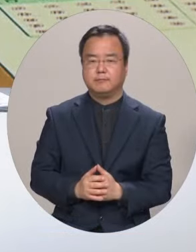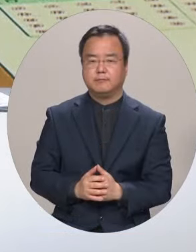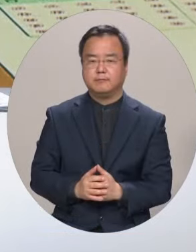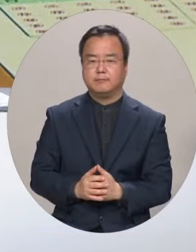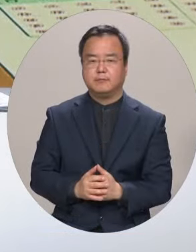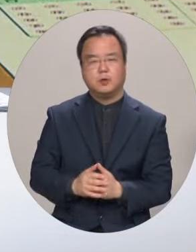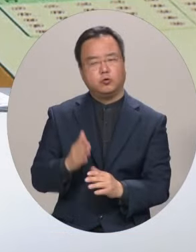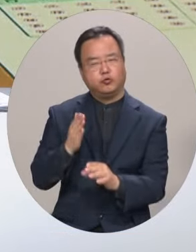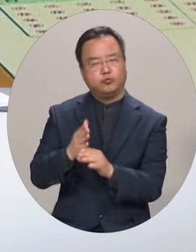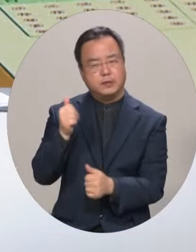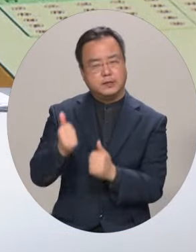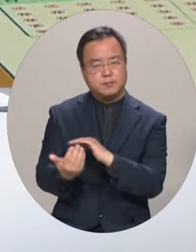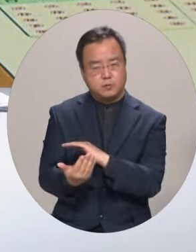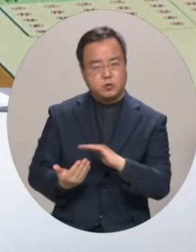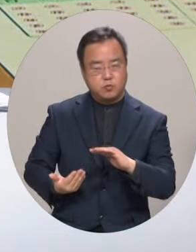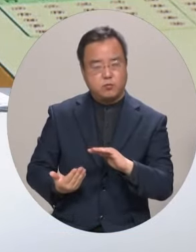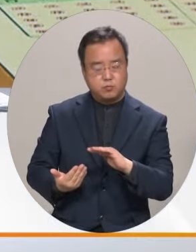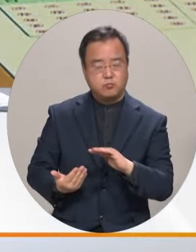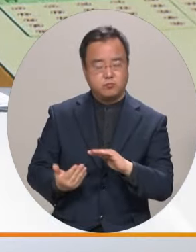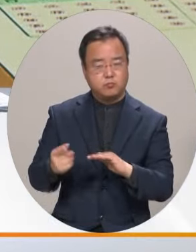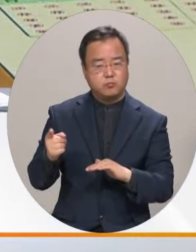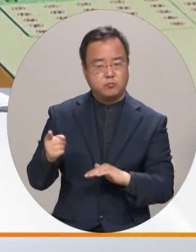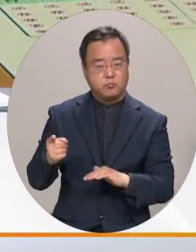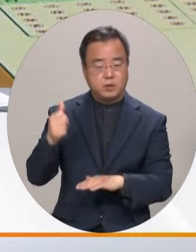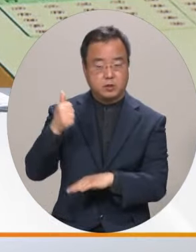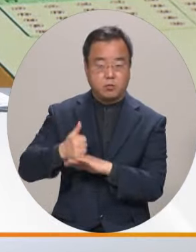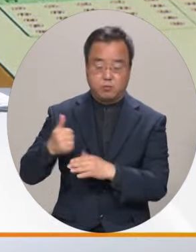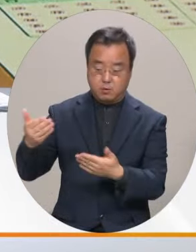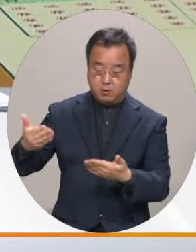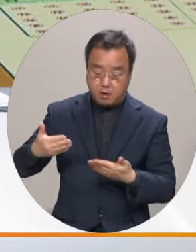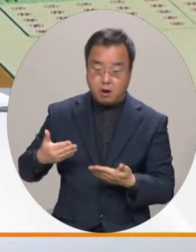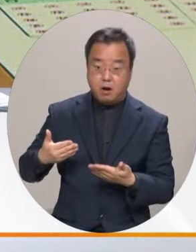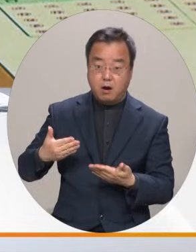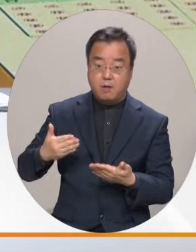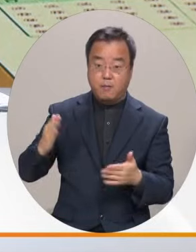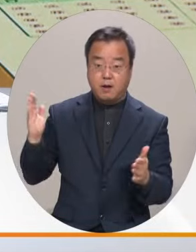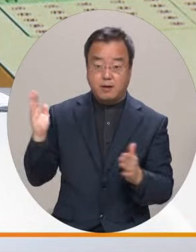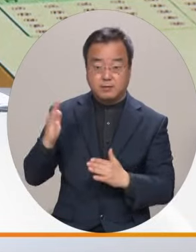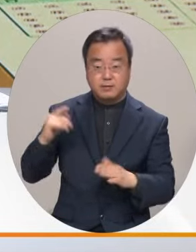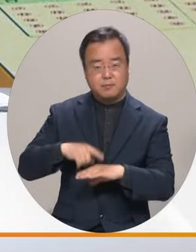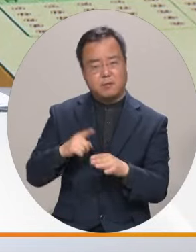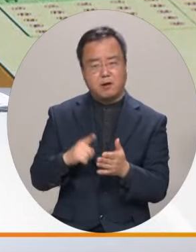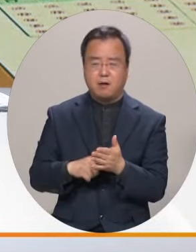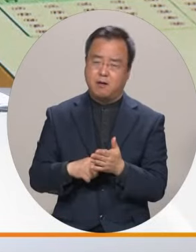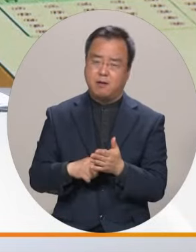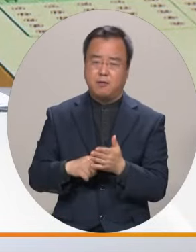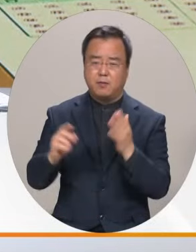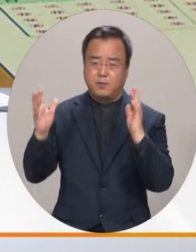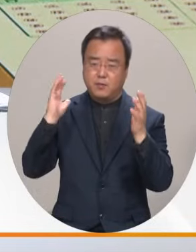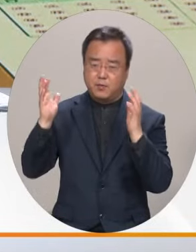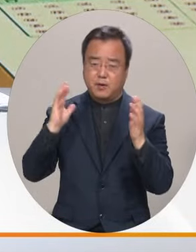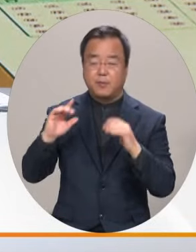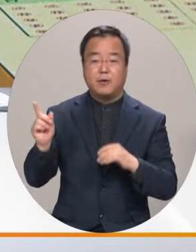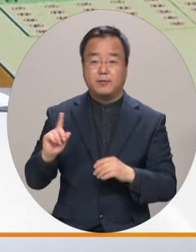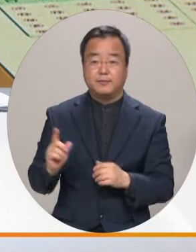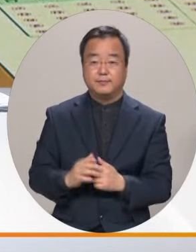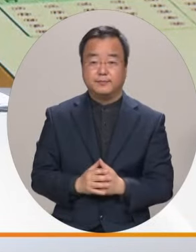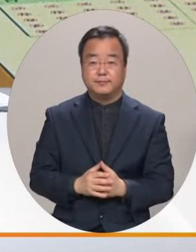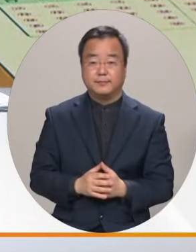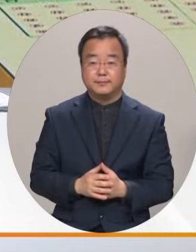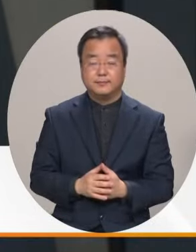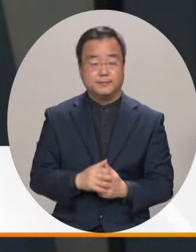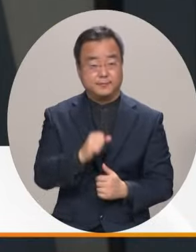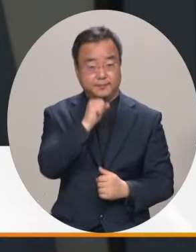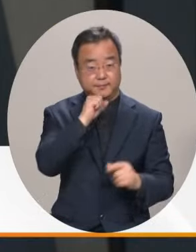이제 중간고사에 앞둔 시점인데 결과 받아 보면 수험생들 마음이 좀 싱숭생숭할 것 같거든요 어떻게 준비해야 될까요 맞습니다